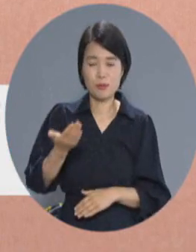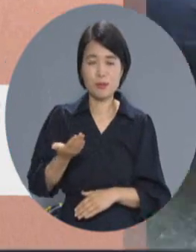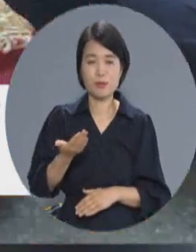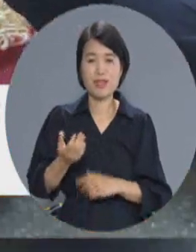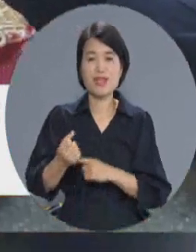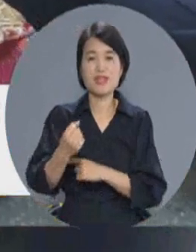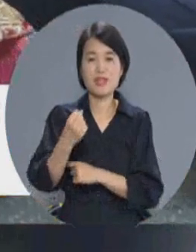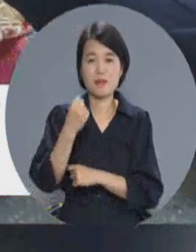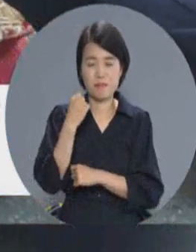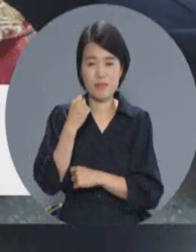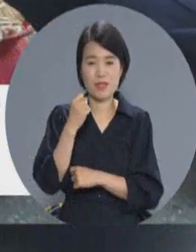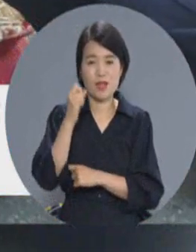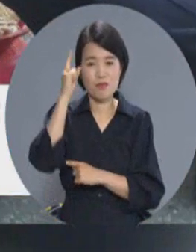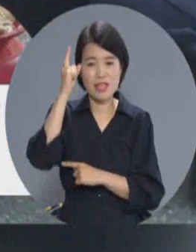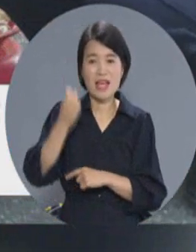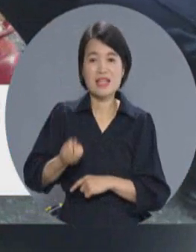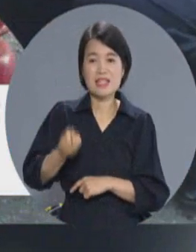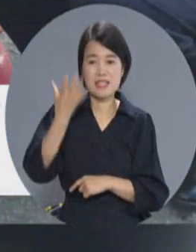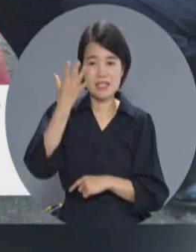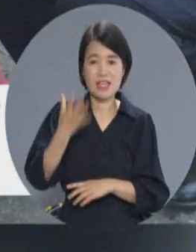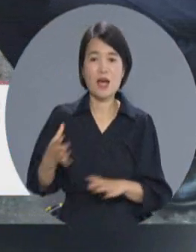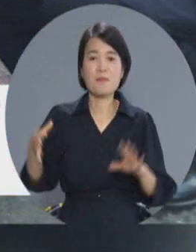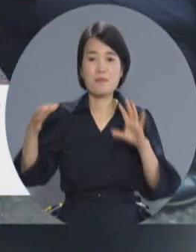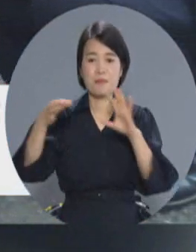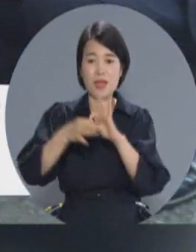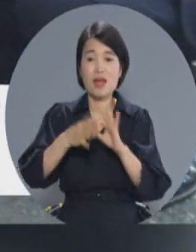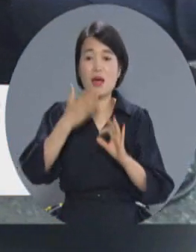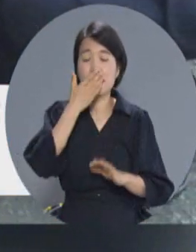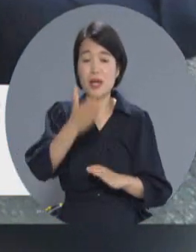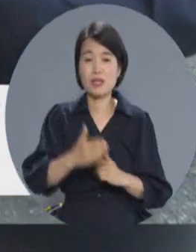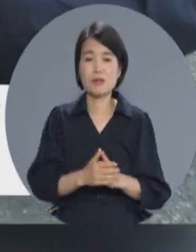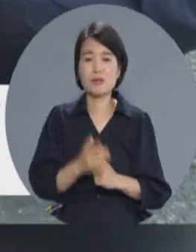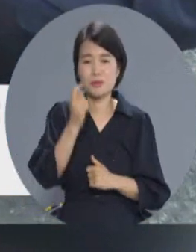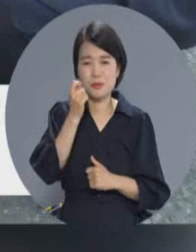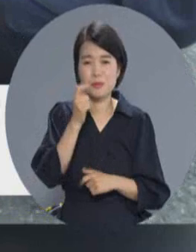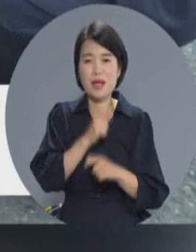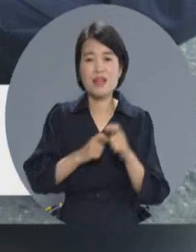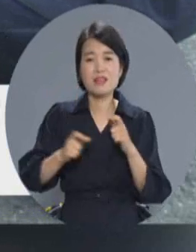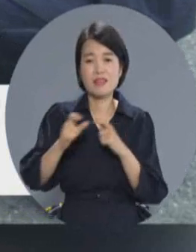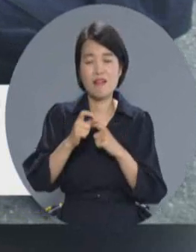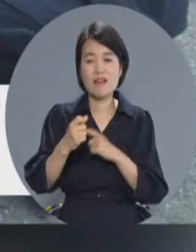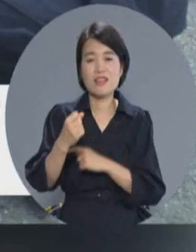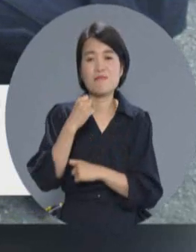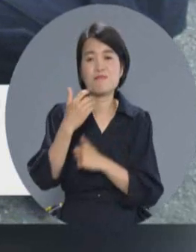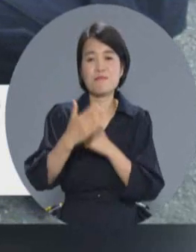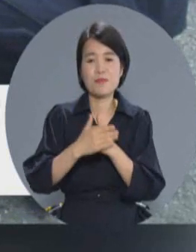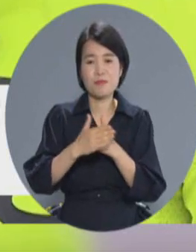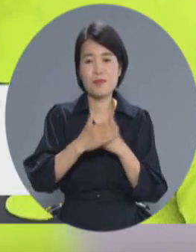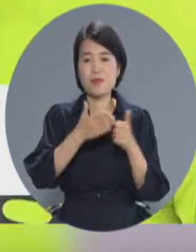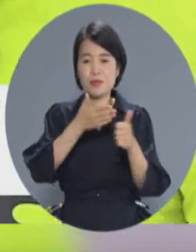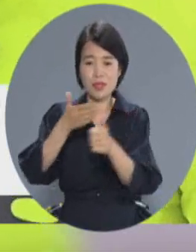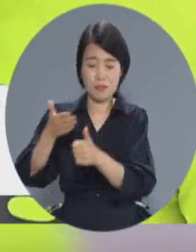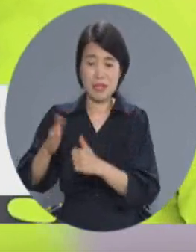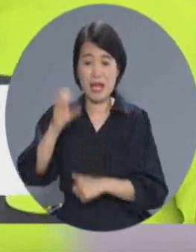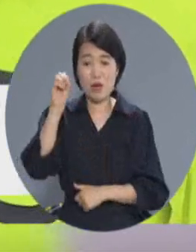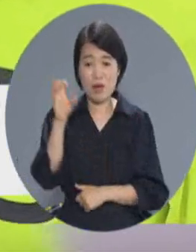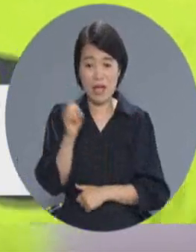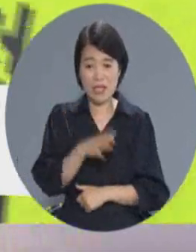힘이 위대한 승리를 낚을 수 있도록 조금만 더 힘을 보태주십시오.